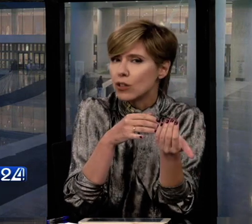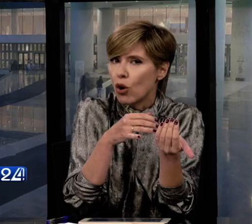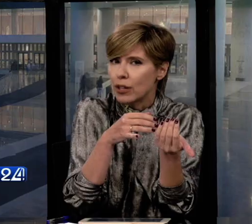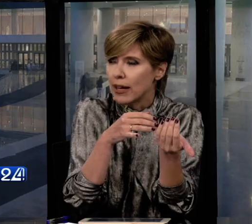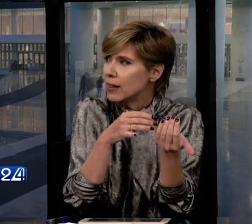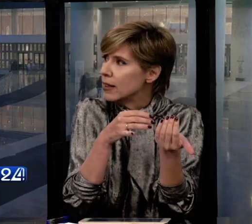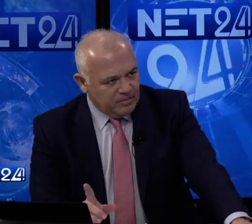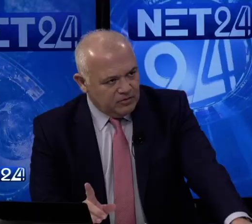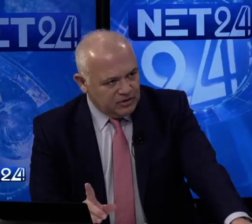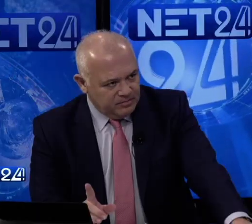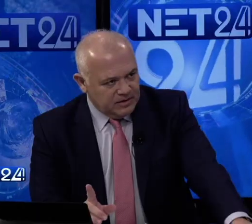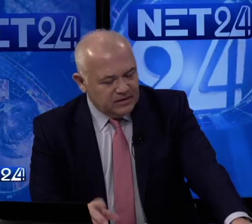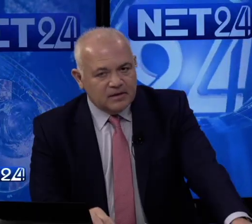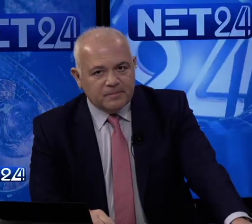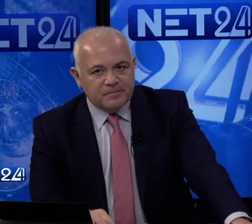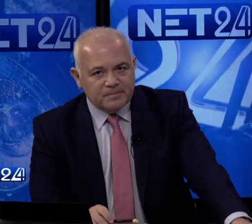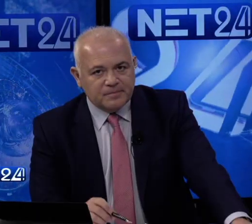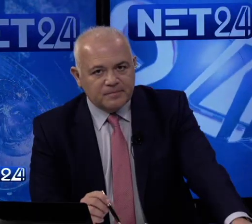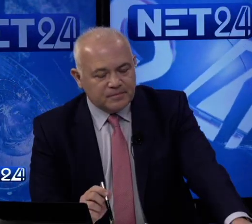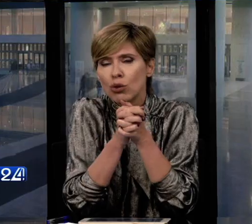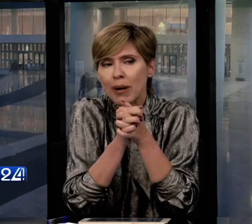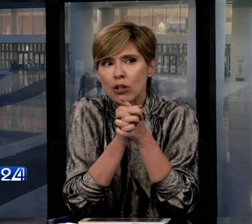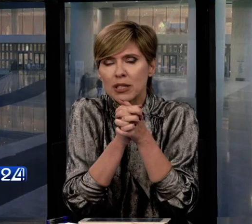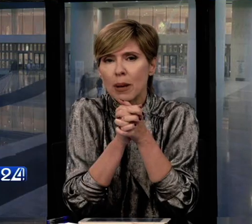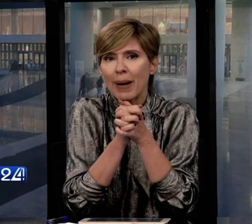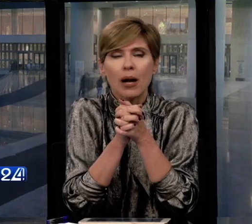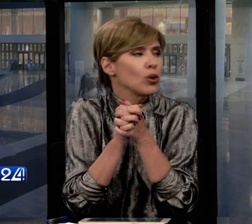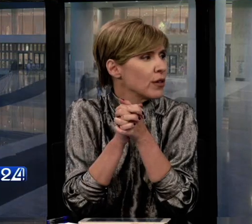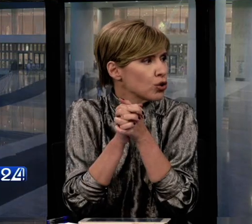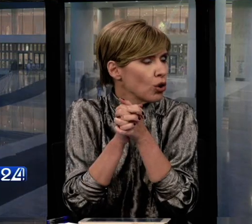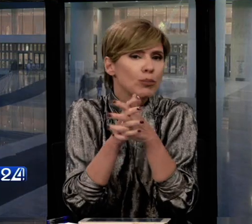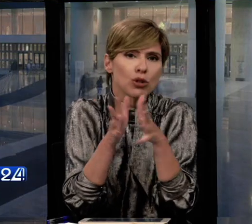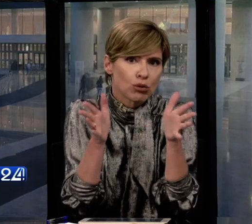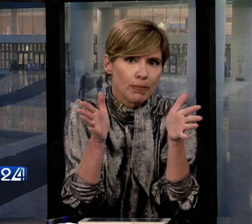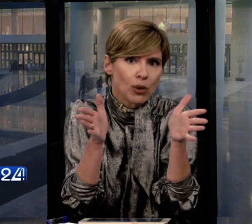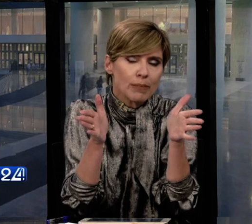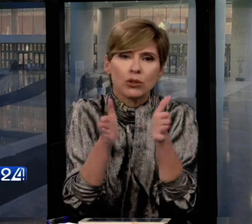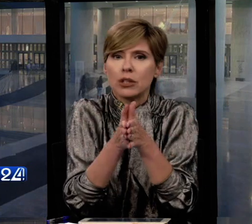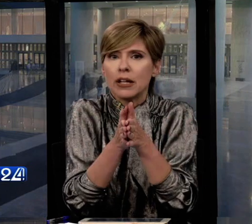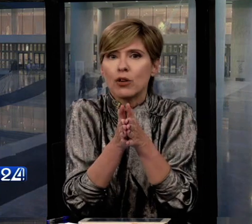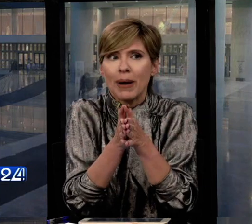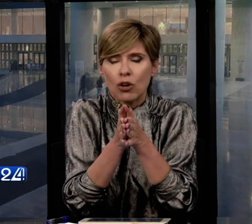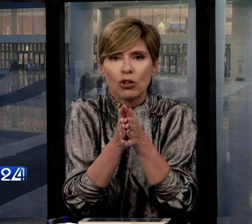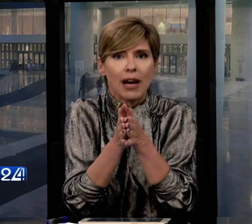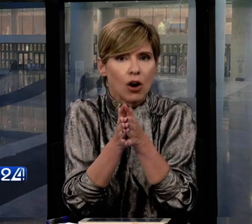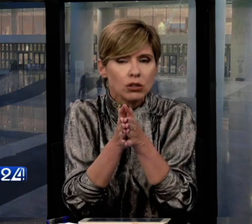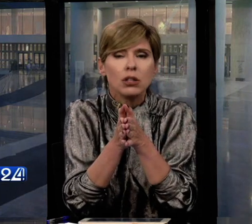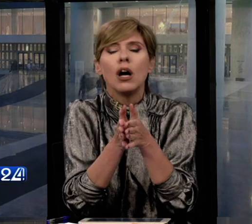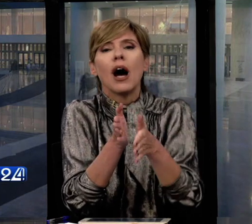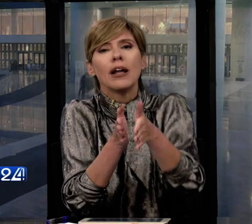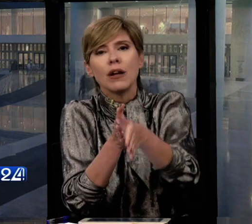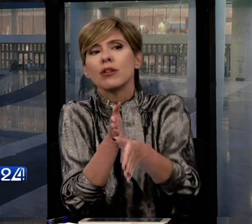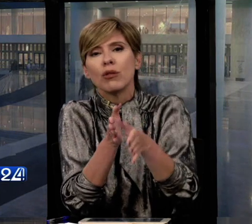ρεαλιστική εικόνα. Δεν μάσησε τα λόγια πάντως. Είπε ότι το μέλλον μας είναι πάρα πολύ δύσκολο, όπως και των υπολείπων ευρωπαϊκών